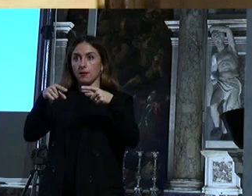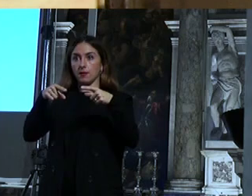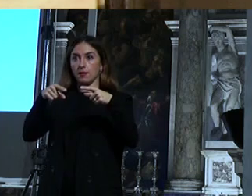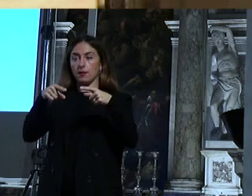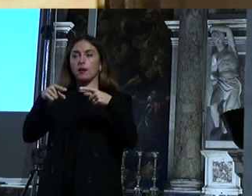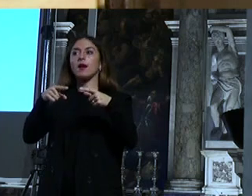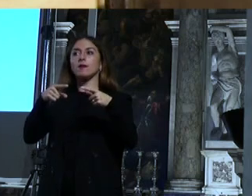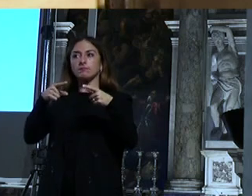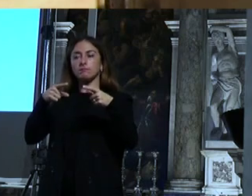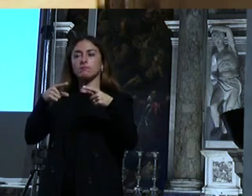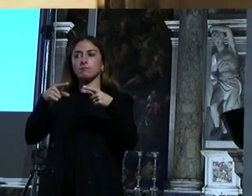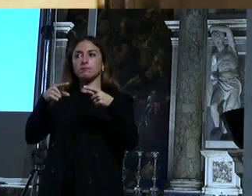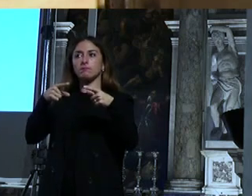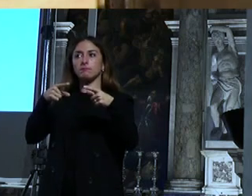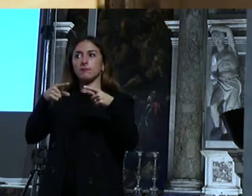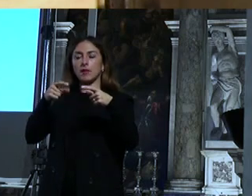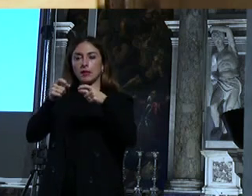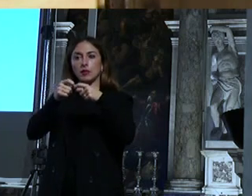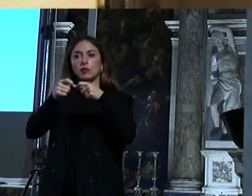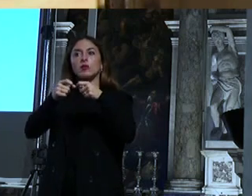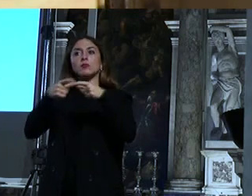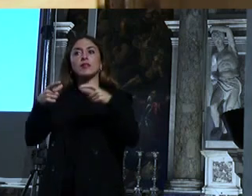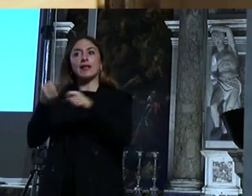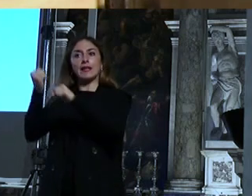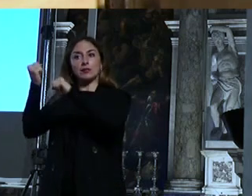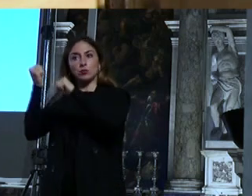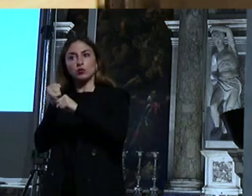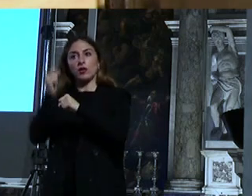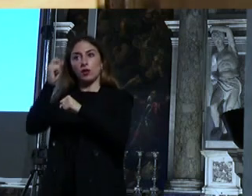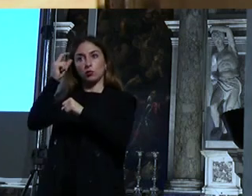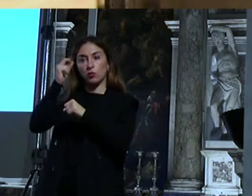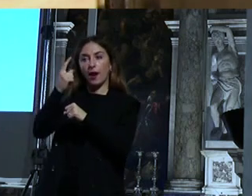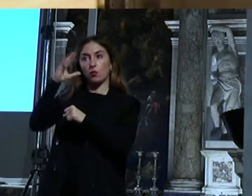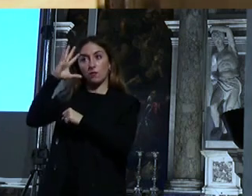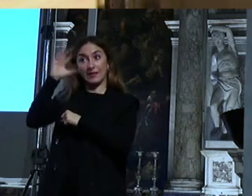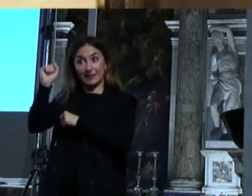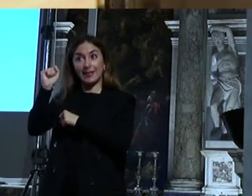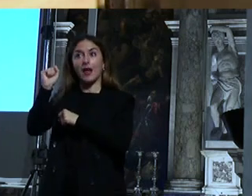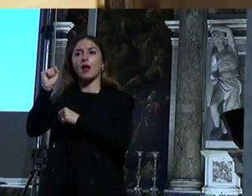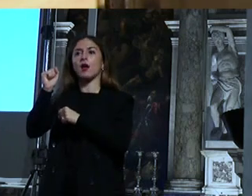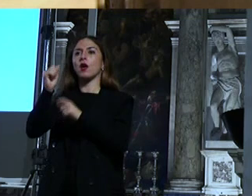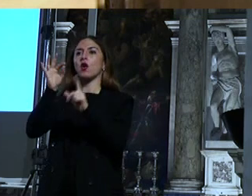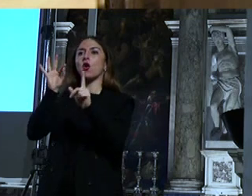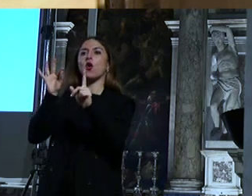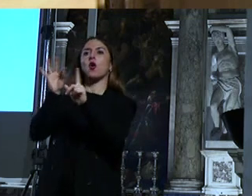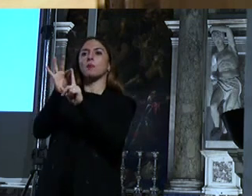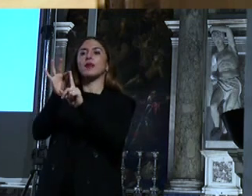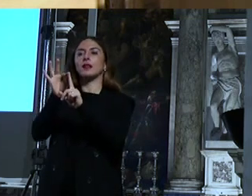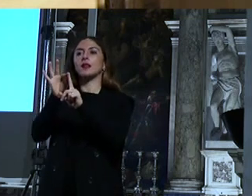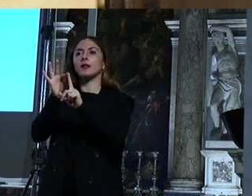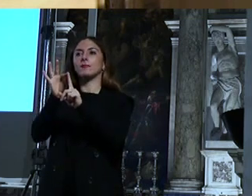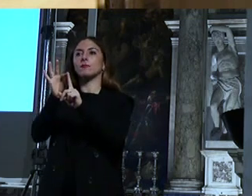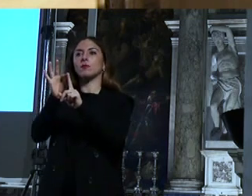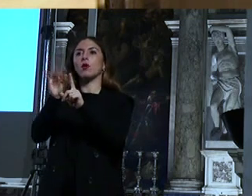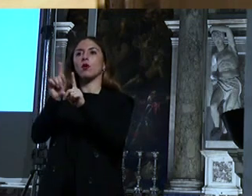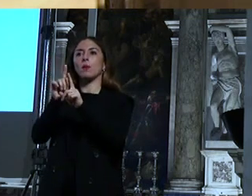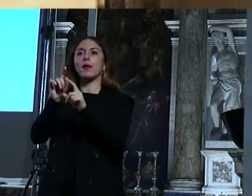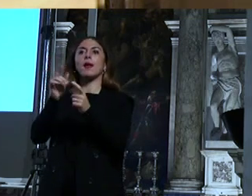riguarda, le istituzioni culturali e le istituzioni universitarie, ad essere un punto di